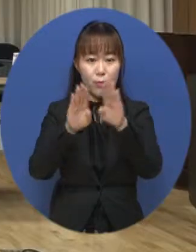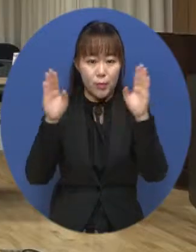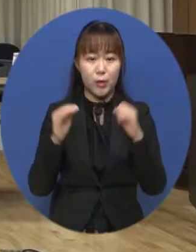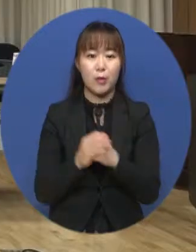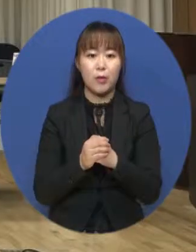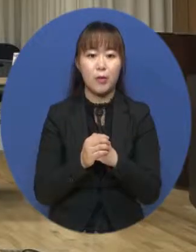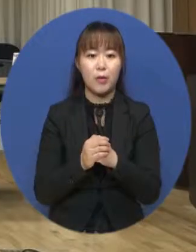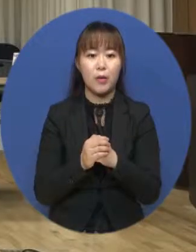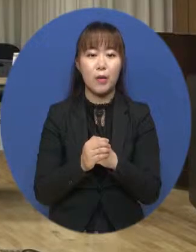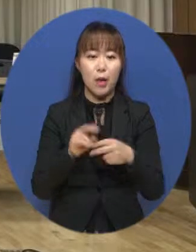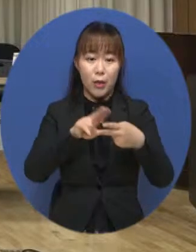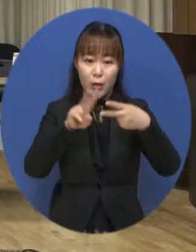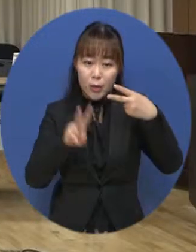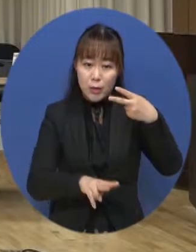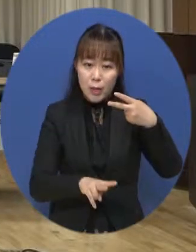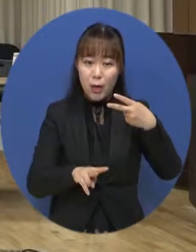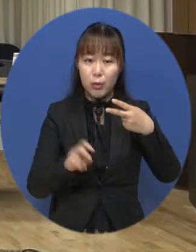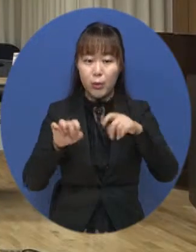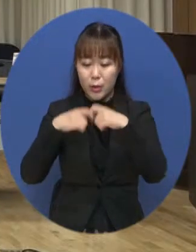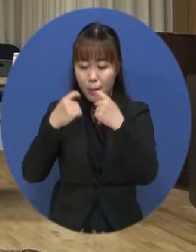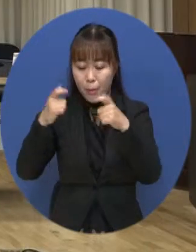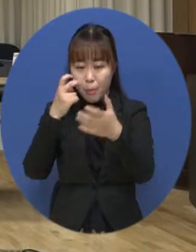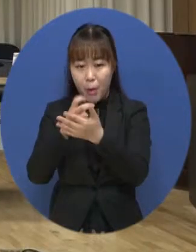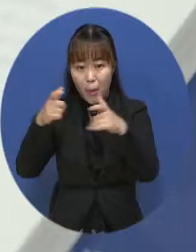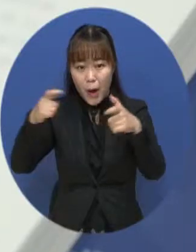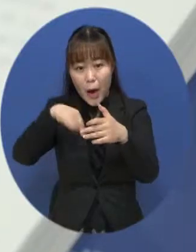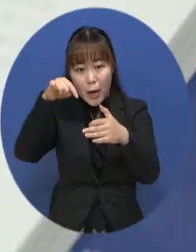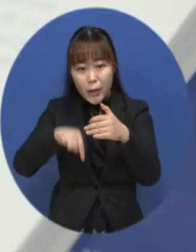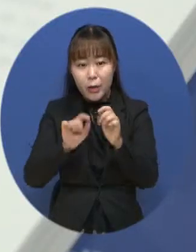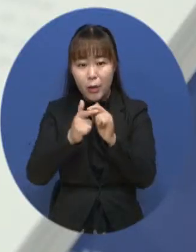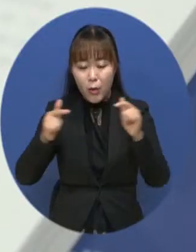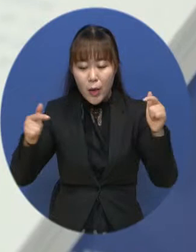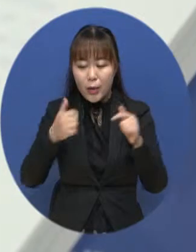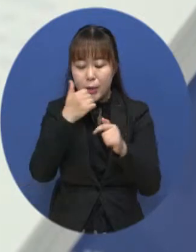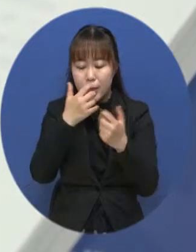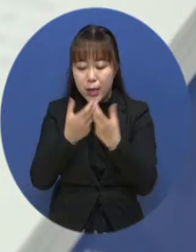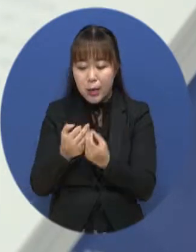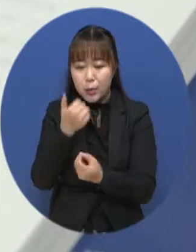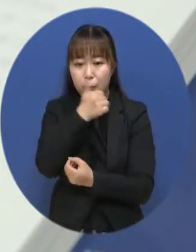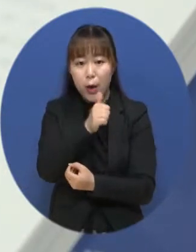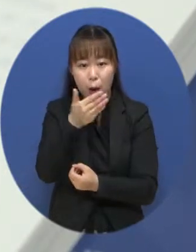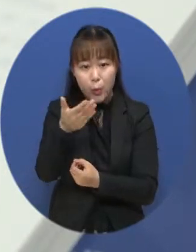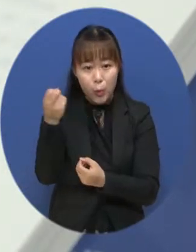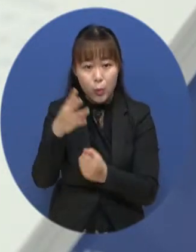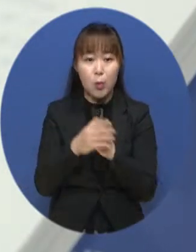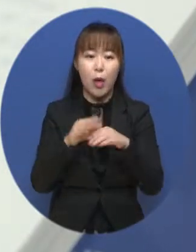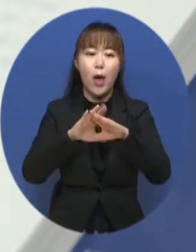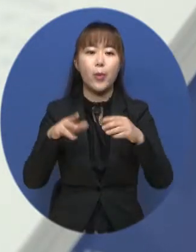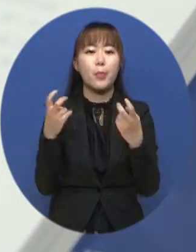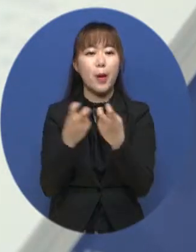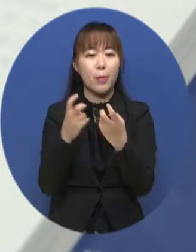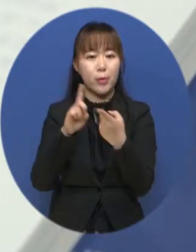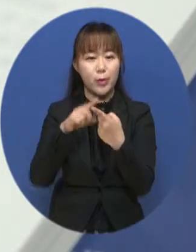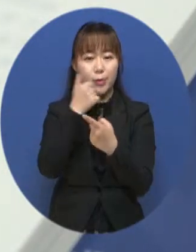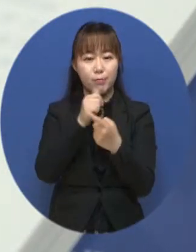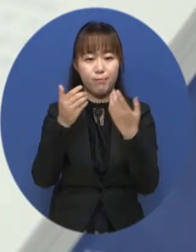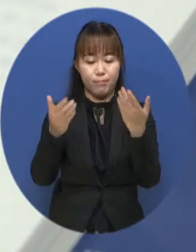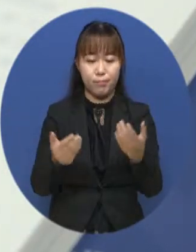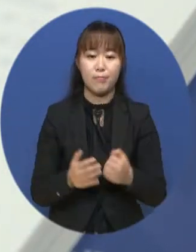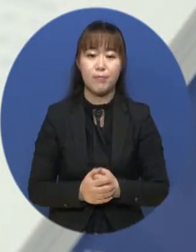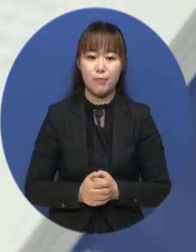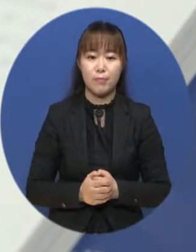형사사법 영역에서 발생하는 장애인 차별에 대한 여러 사례를 소개하며 이에 대한 해소 방안을 논의했습니다